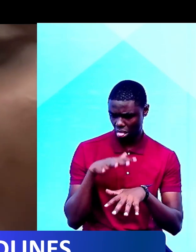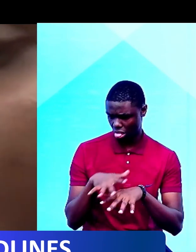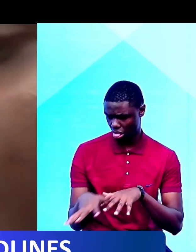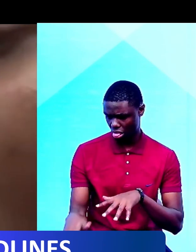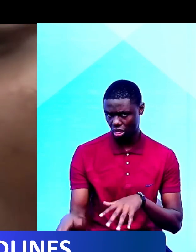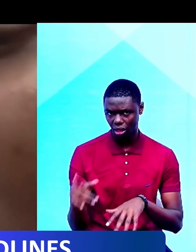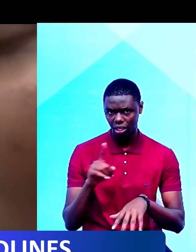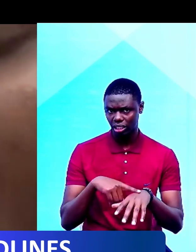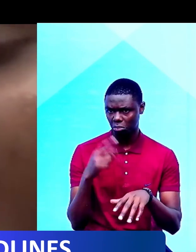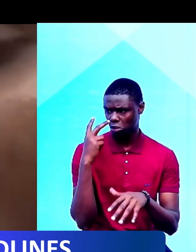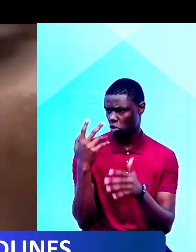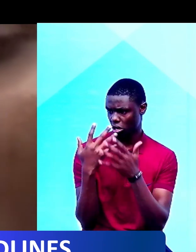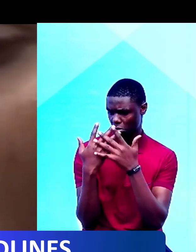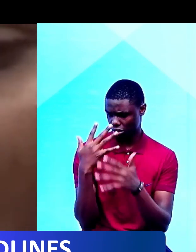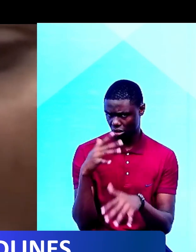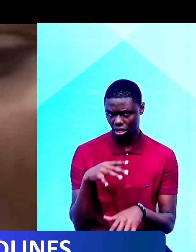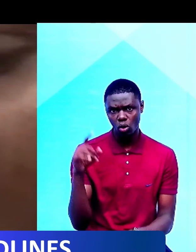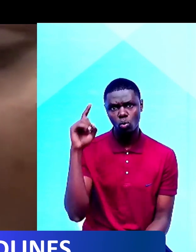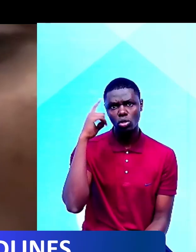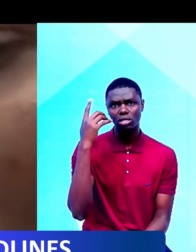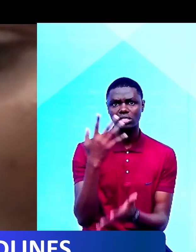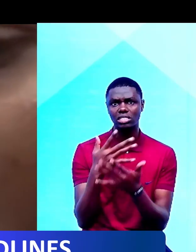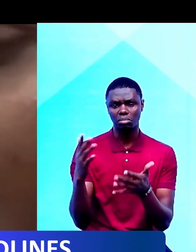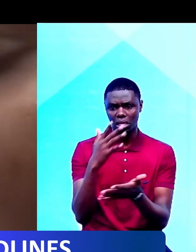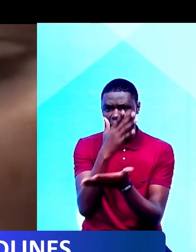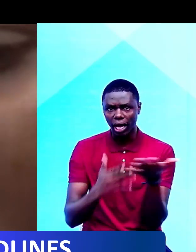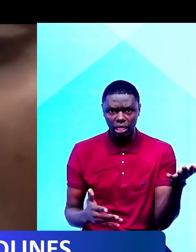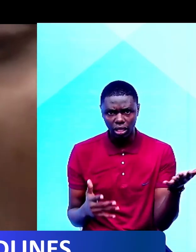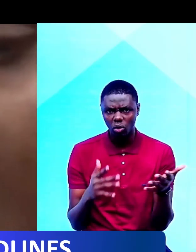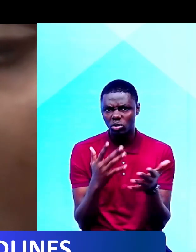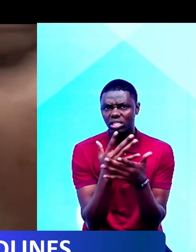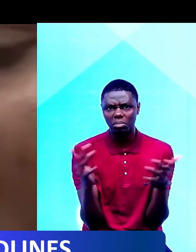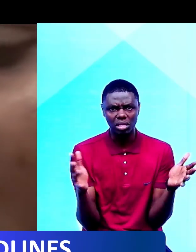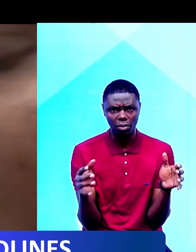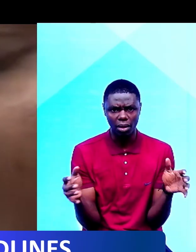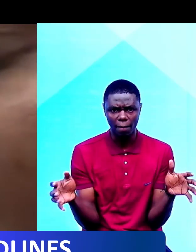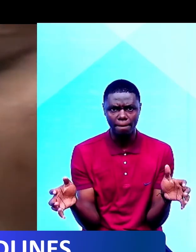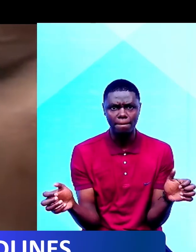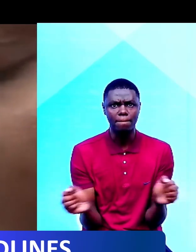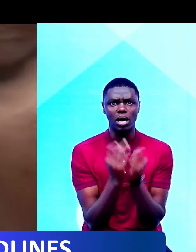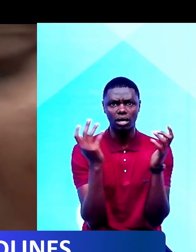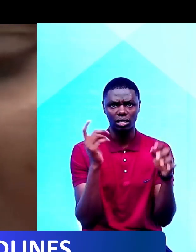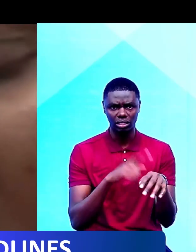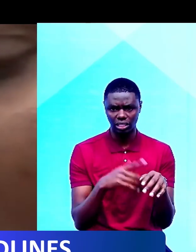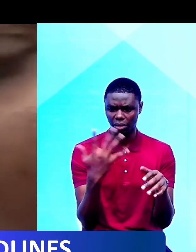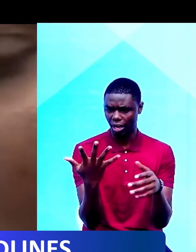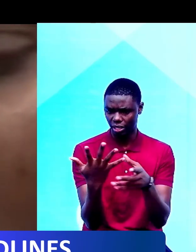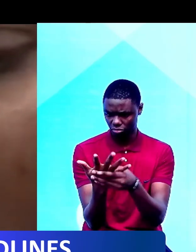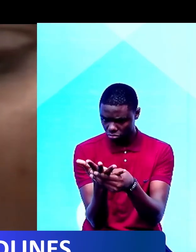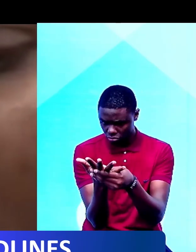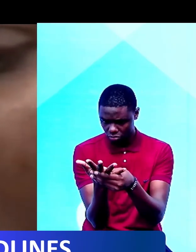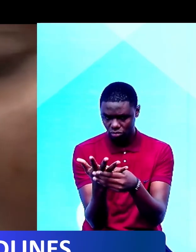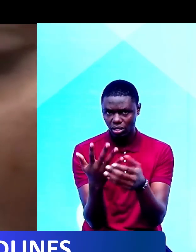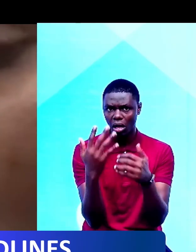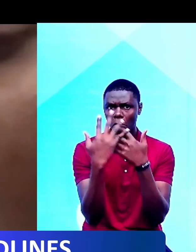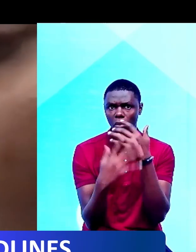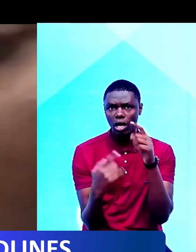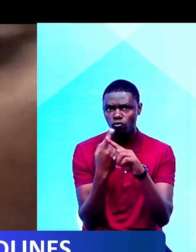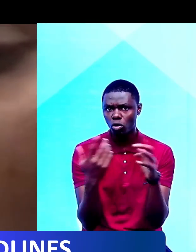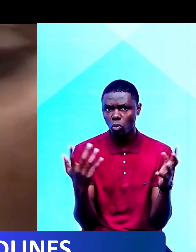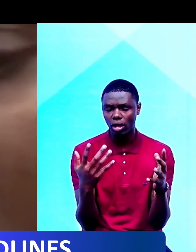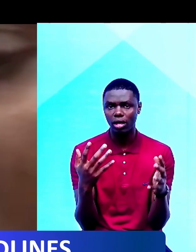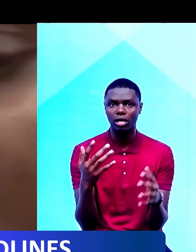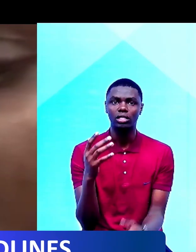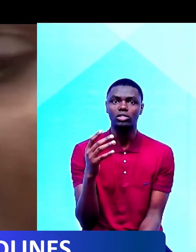akona damu, tulidhani ni kitu imemkata, kama ni kitu imepasuka. Wakati nilimshika mkono kuangalia damu imetoka wapi, ndio mtoto